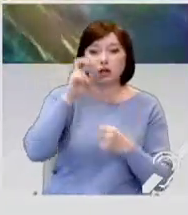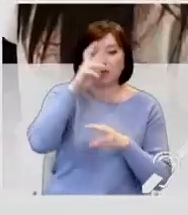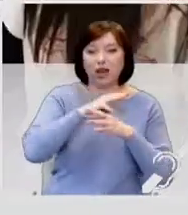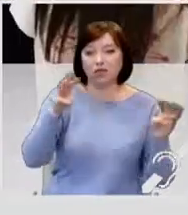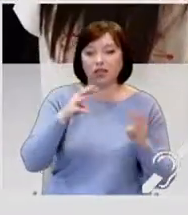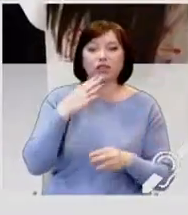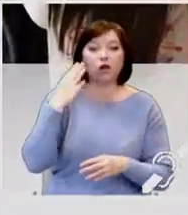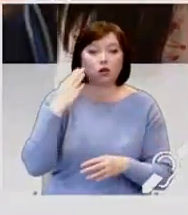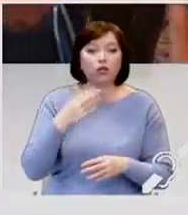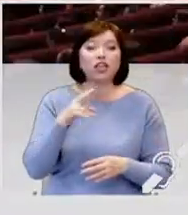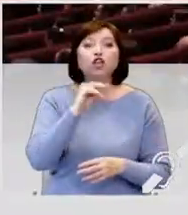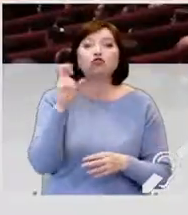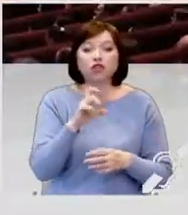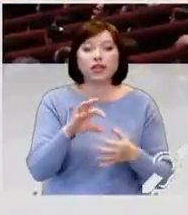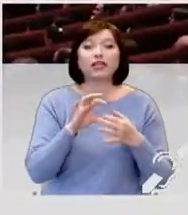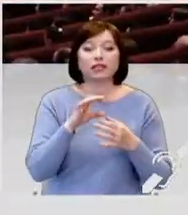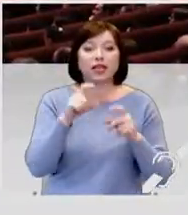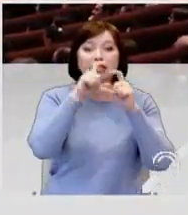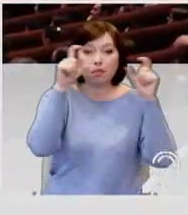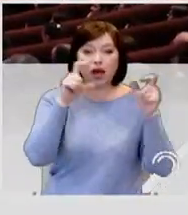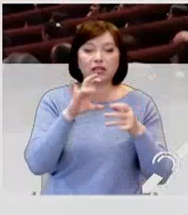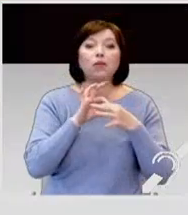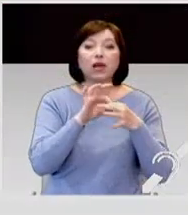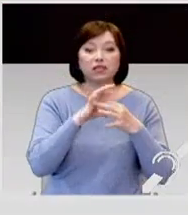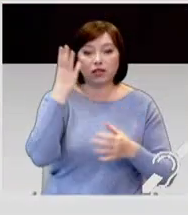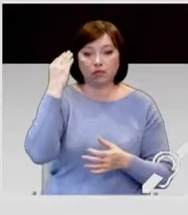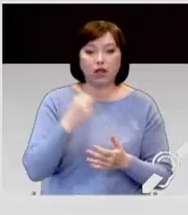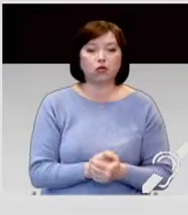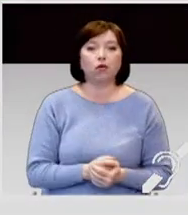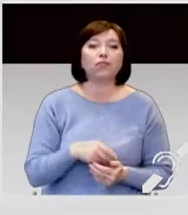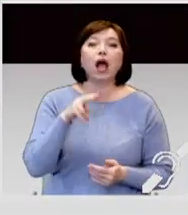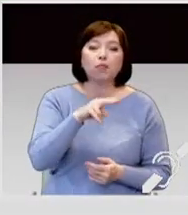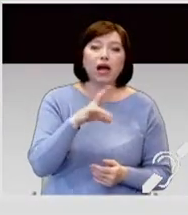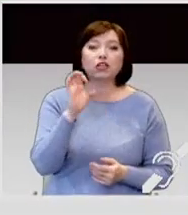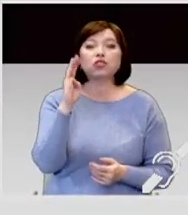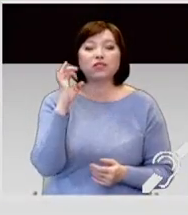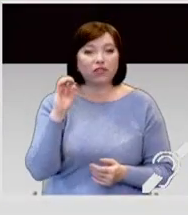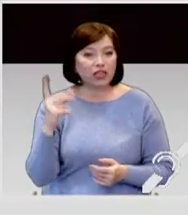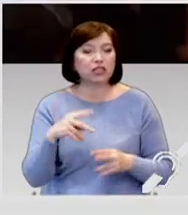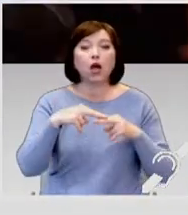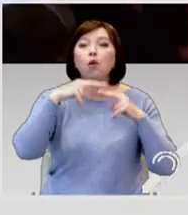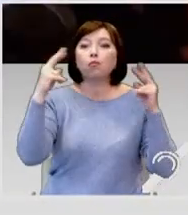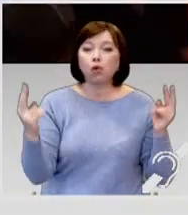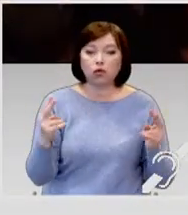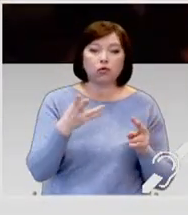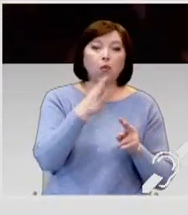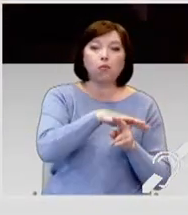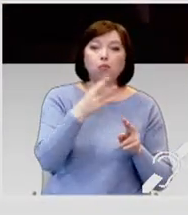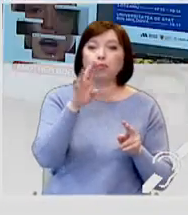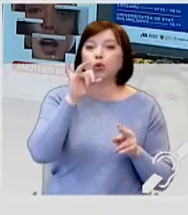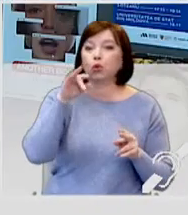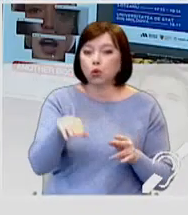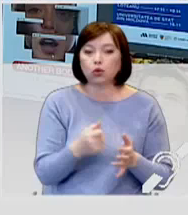departamentul pentru relația cu Republica Moldova patimi și Sfinți și podurile Prutului sunt două filme